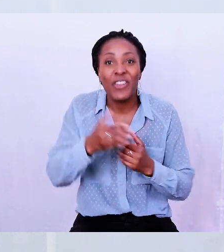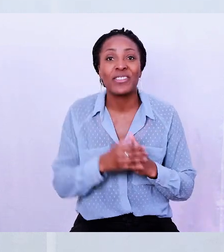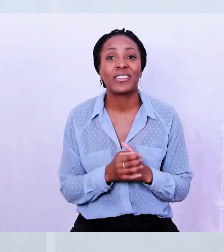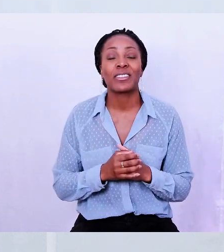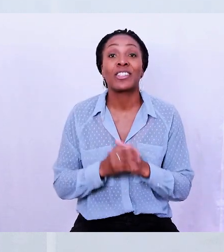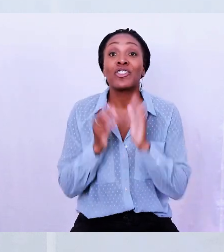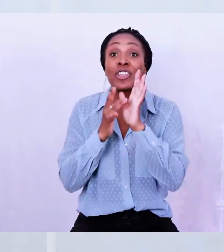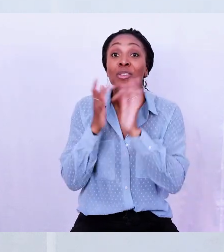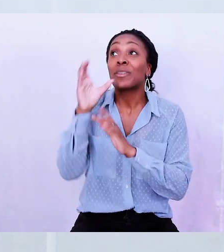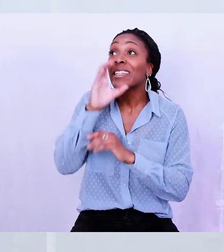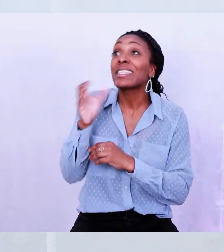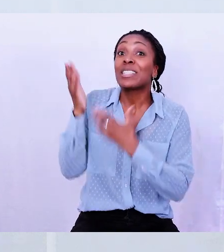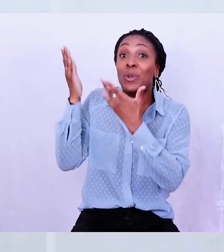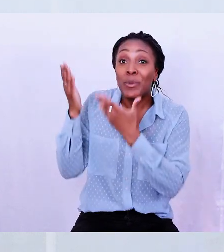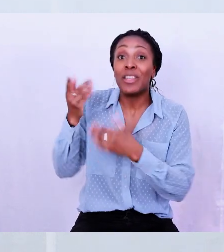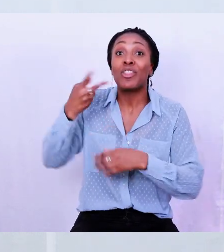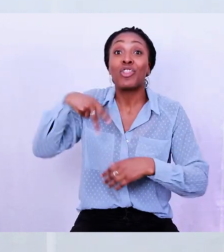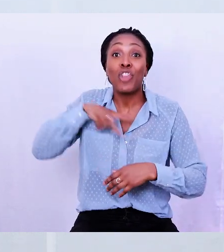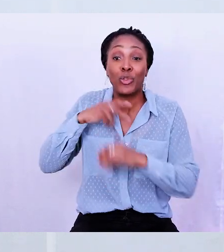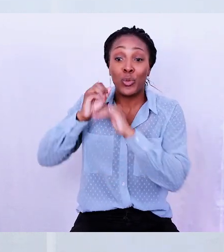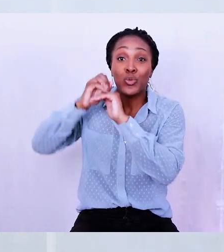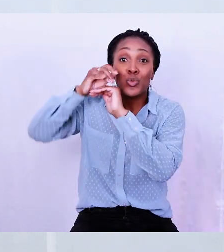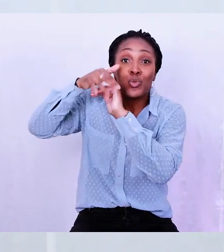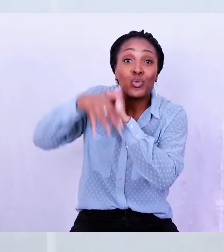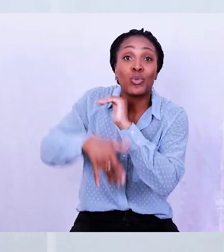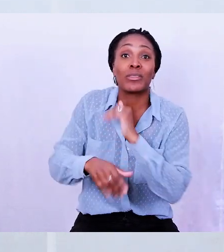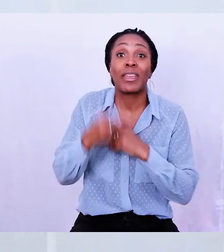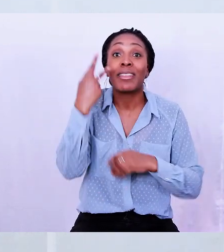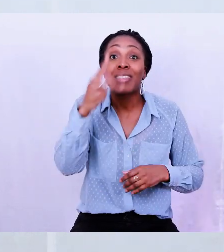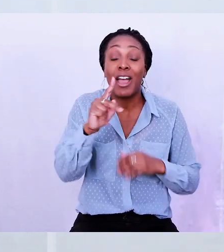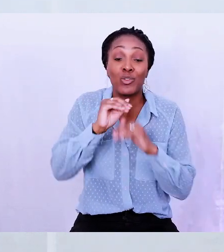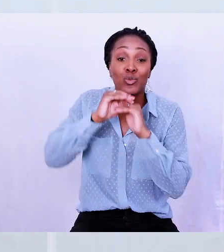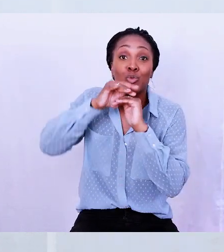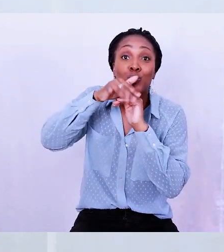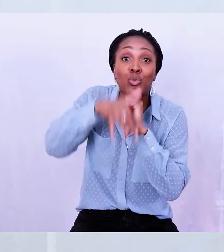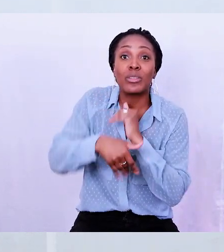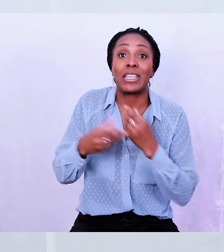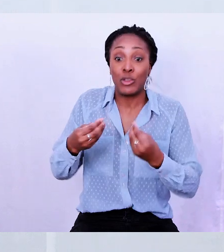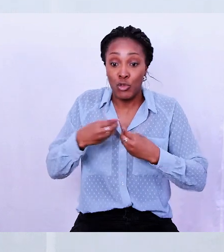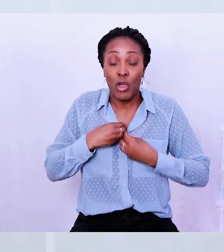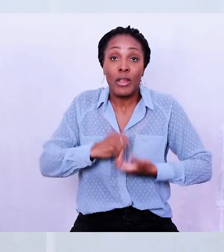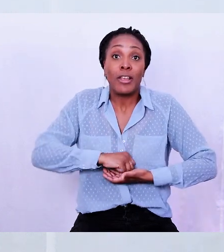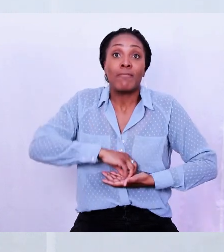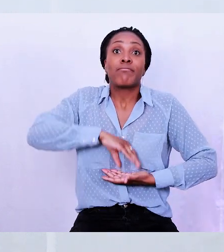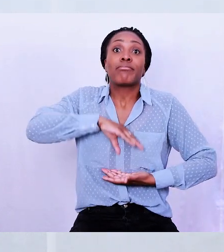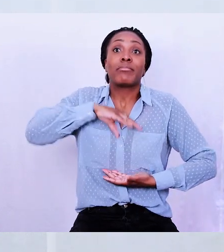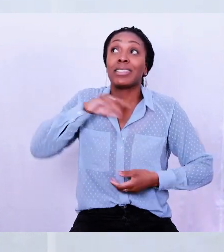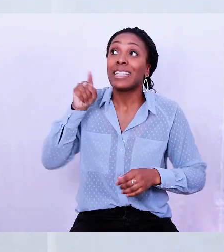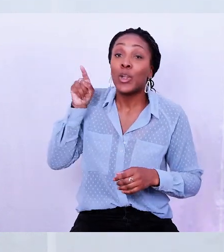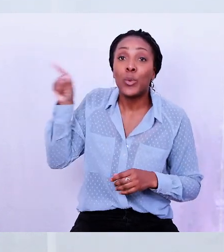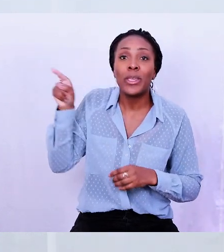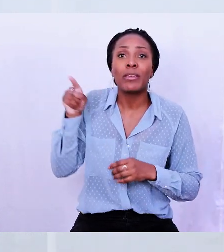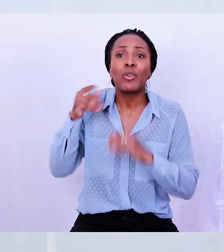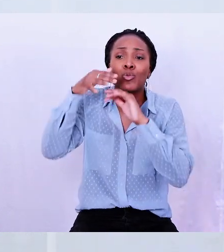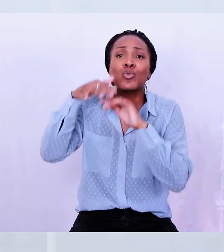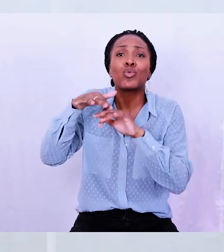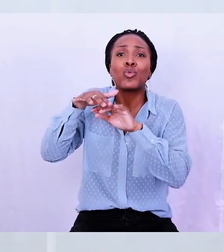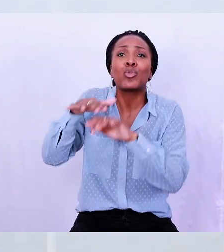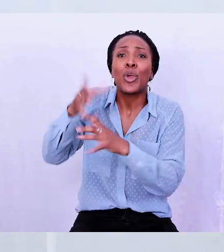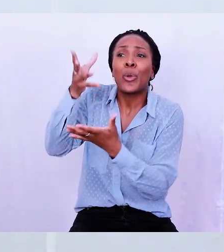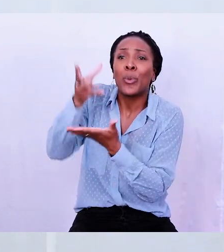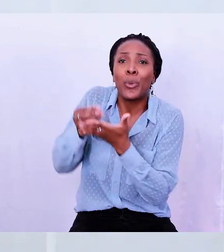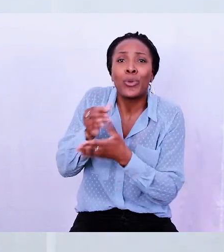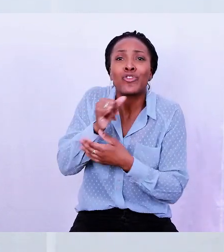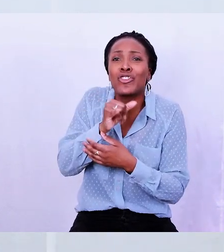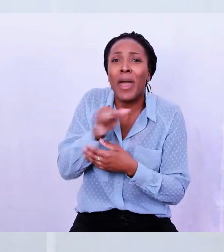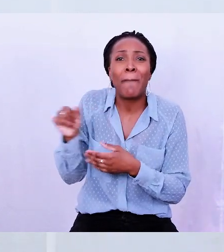notre source. Il est ta source et il est ta ressource. Et c'est une source qui ne tarit pas, qui ne